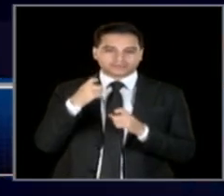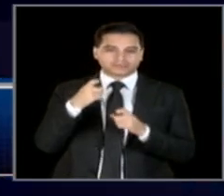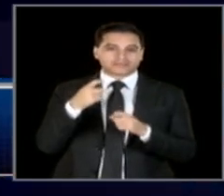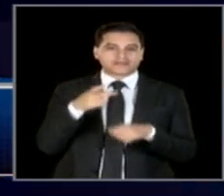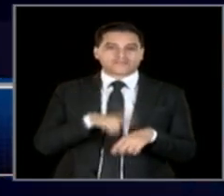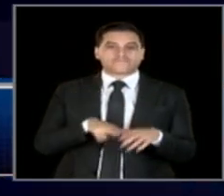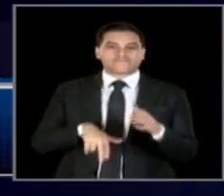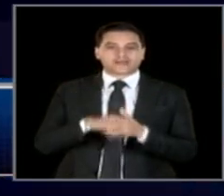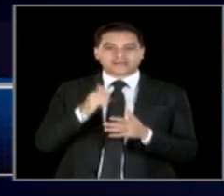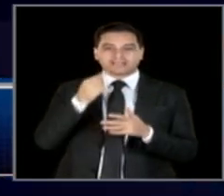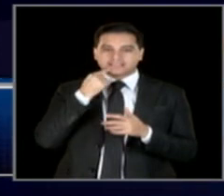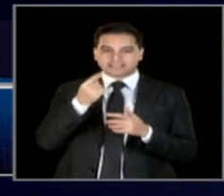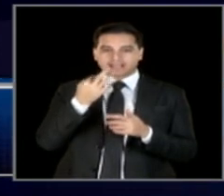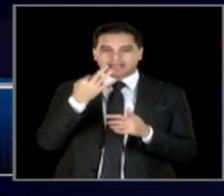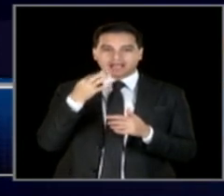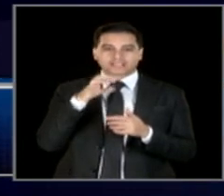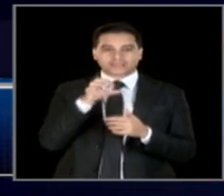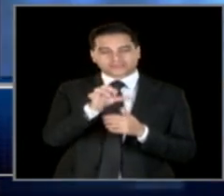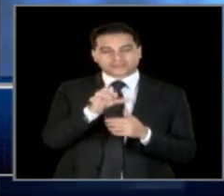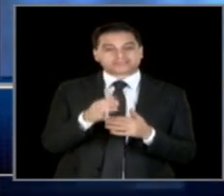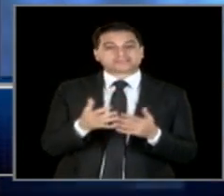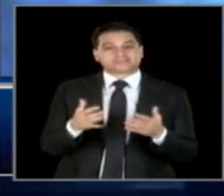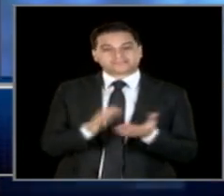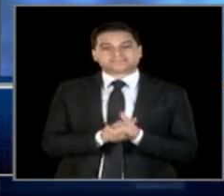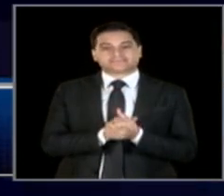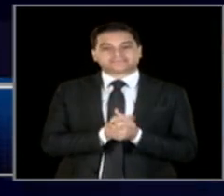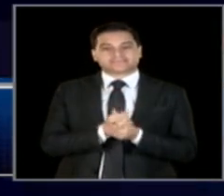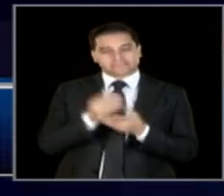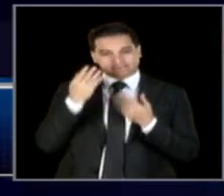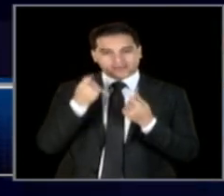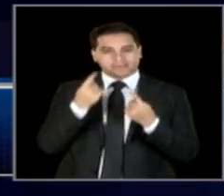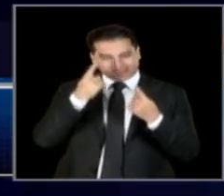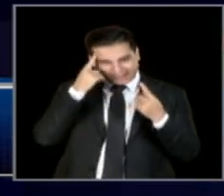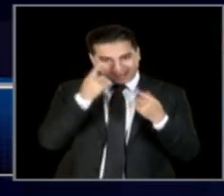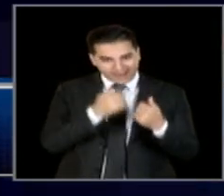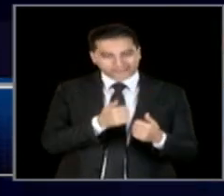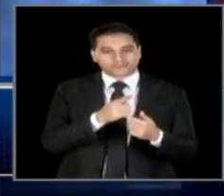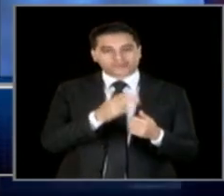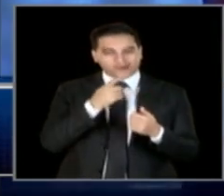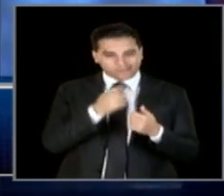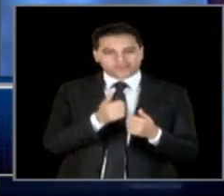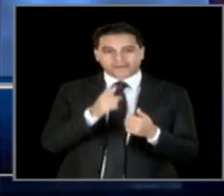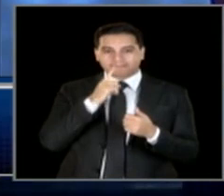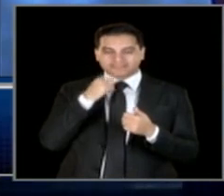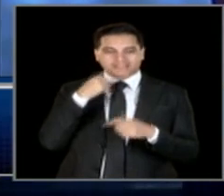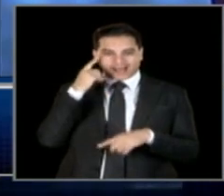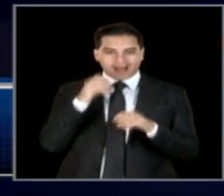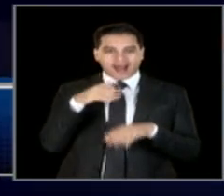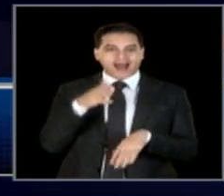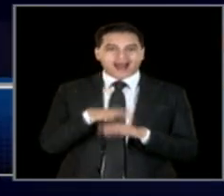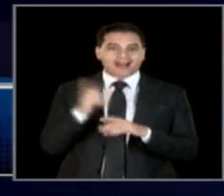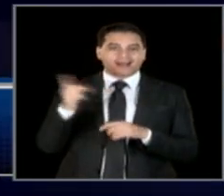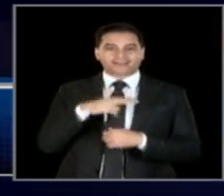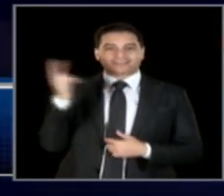هدف الفوز في الدقيقة 93. المعلومات عندك والإجابة عندك، ولكن ده اللي كنت قلقان منه،